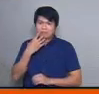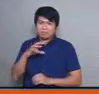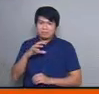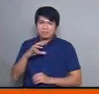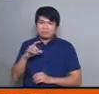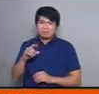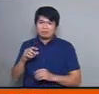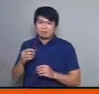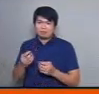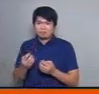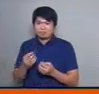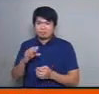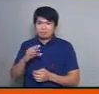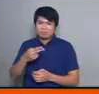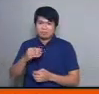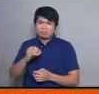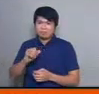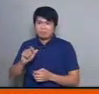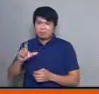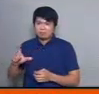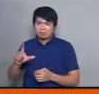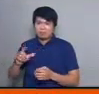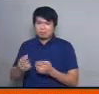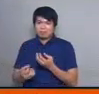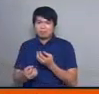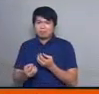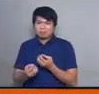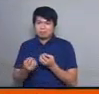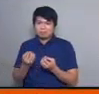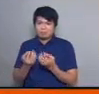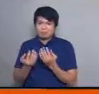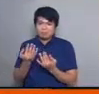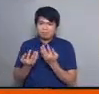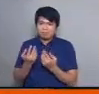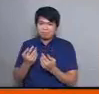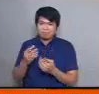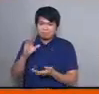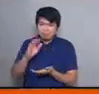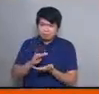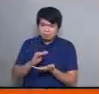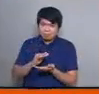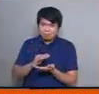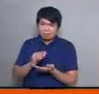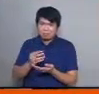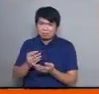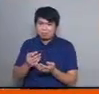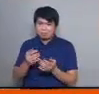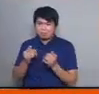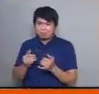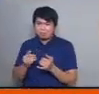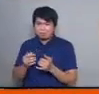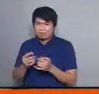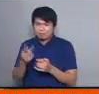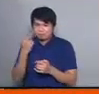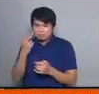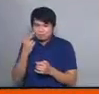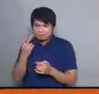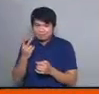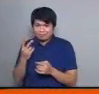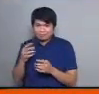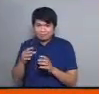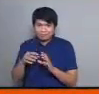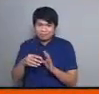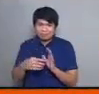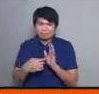coal. Konti lang yung matitira. And with all the technologies now, yung may mga scrubbers and so on, na makikita nyo nalang lalabas